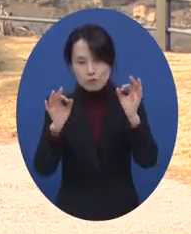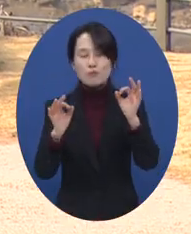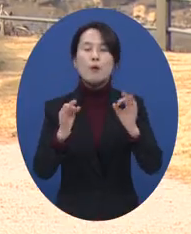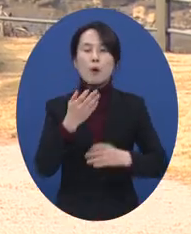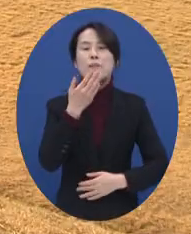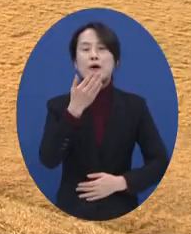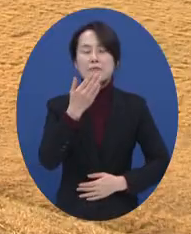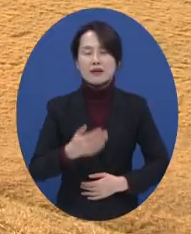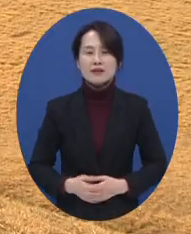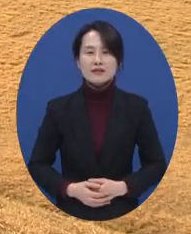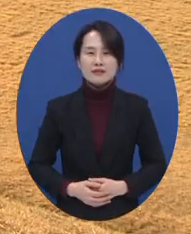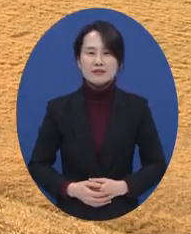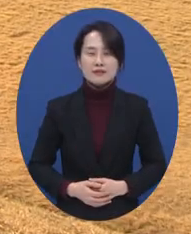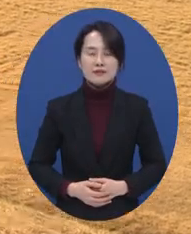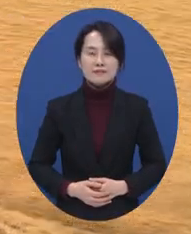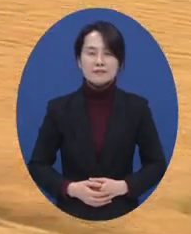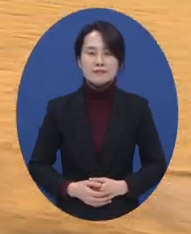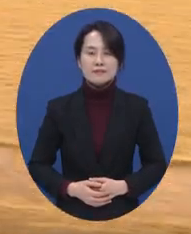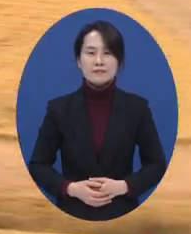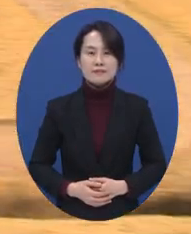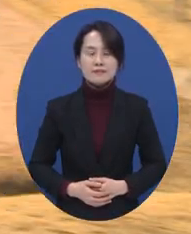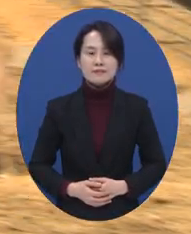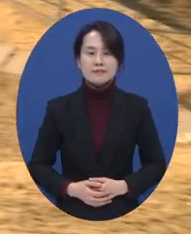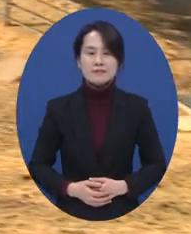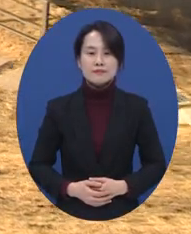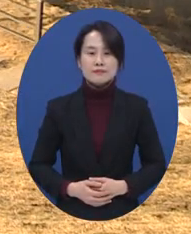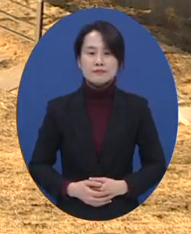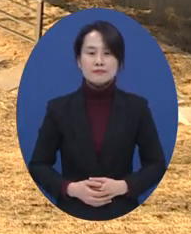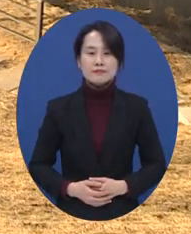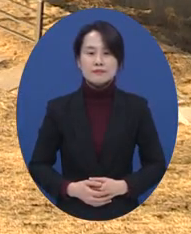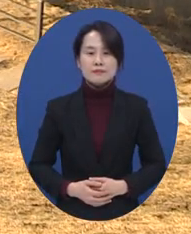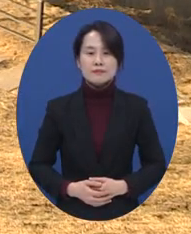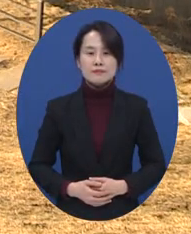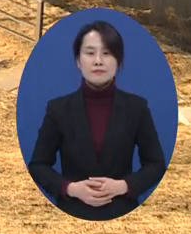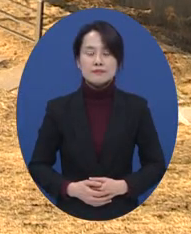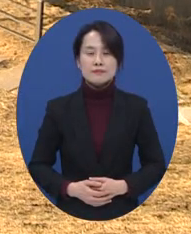없습니다 경기 줄지 비 김태희 입니다